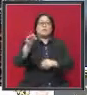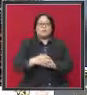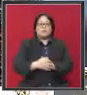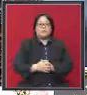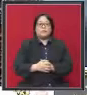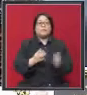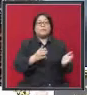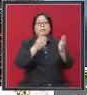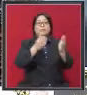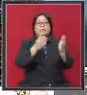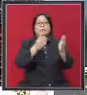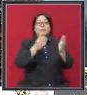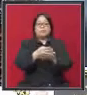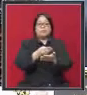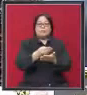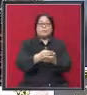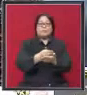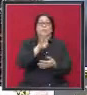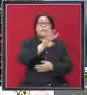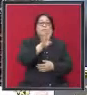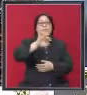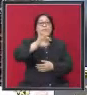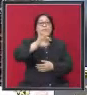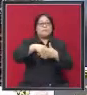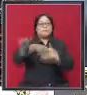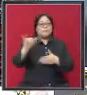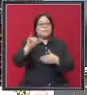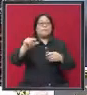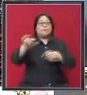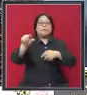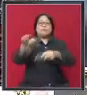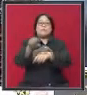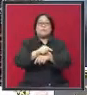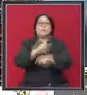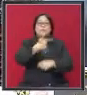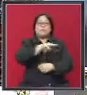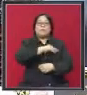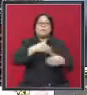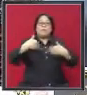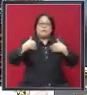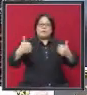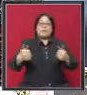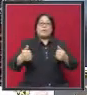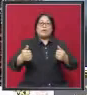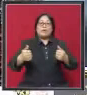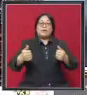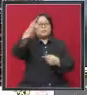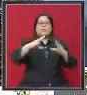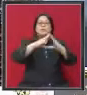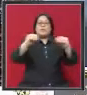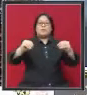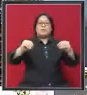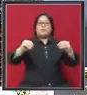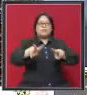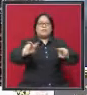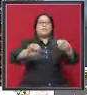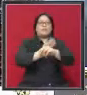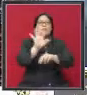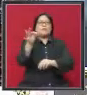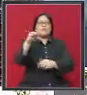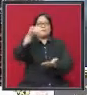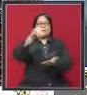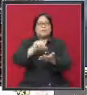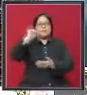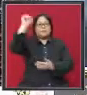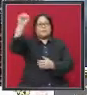COVID-19. Selain itu, peruntukan RM44 juta juga telah digunakan oleh Kementerian Kesihatan dalam membendung gelombang wabak